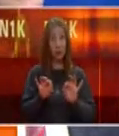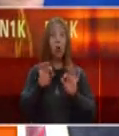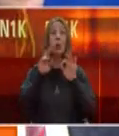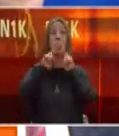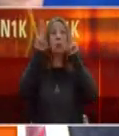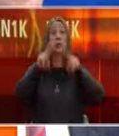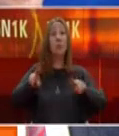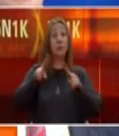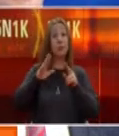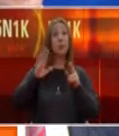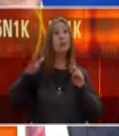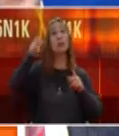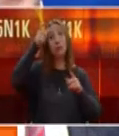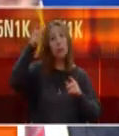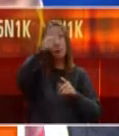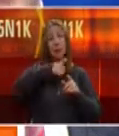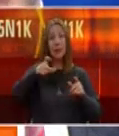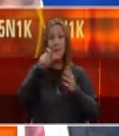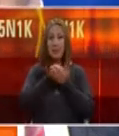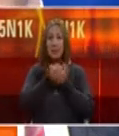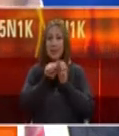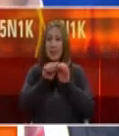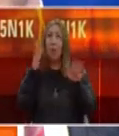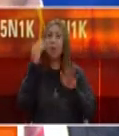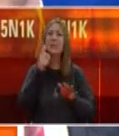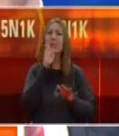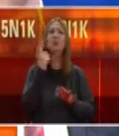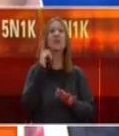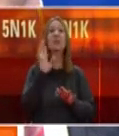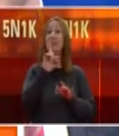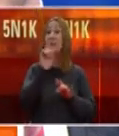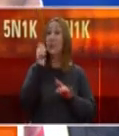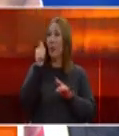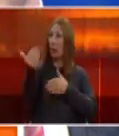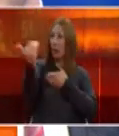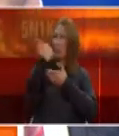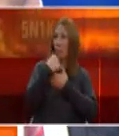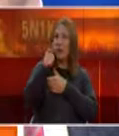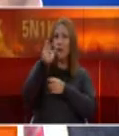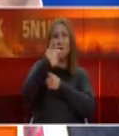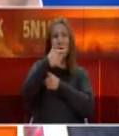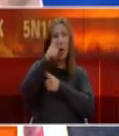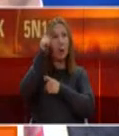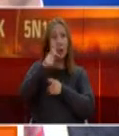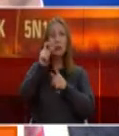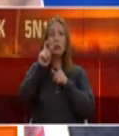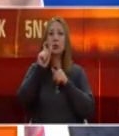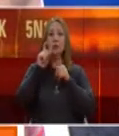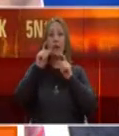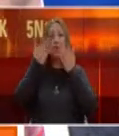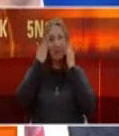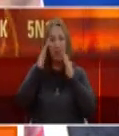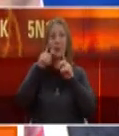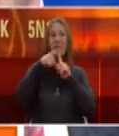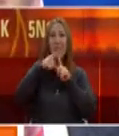Ulusal basında da yer aldı aslında ama çok sesimizi duyuramamıştık. Ne zaman ki siz gelip böyle bir video çektiniz ve sosyal paylaşım sitelerinde